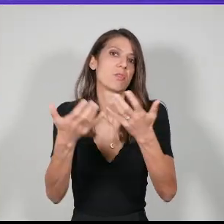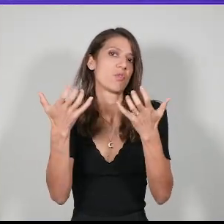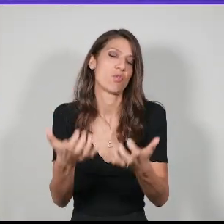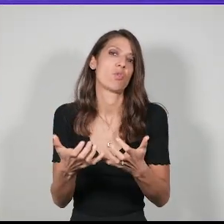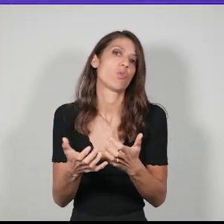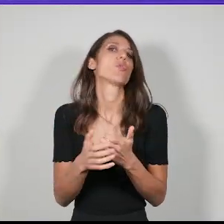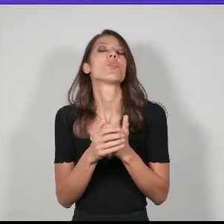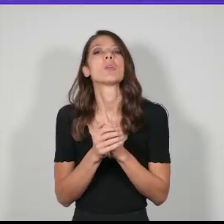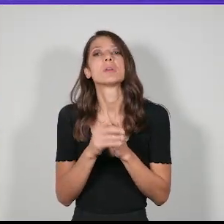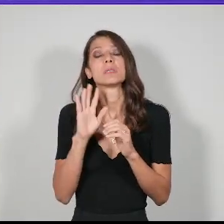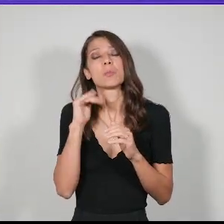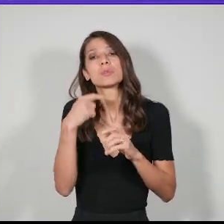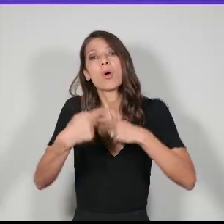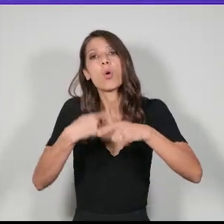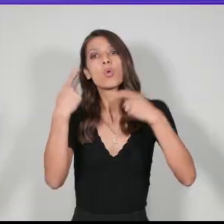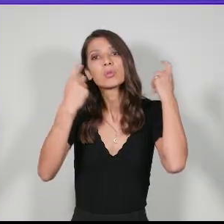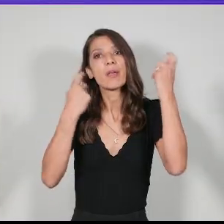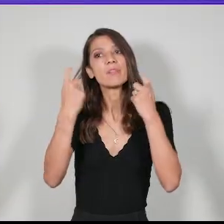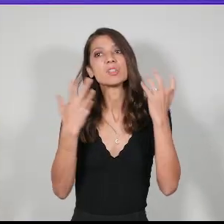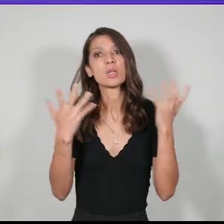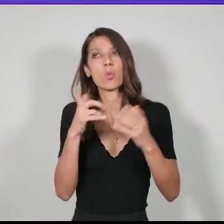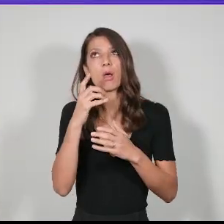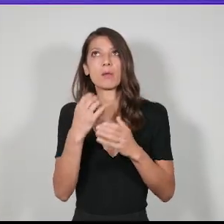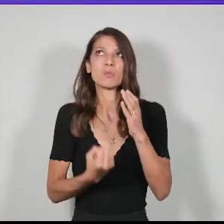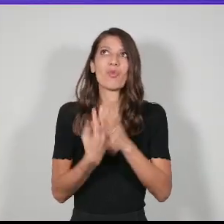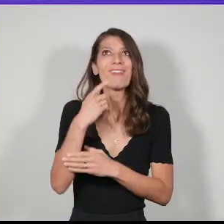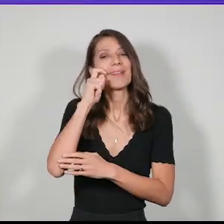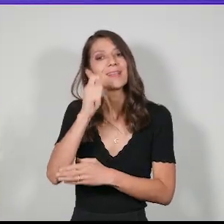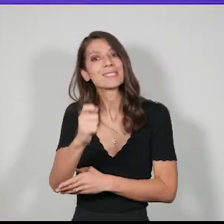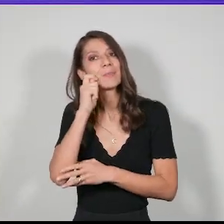de réfléchir, je dirais, à une logique d'expertise qui